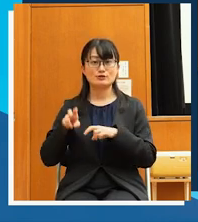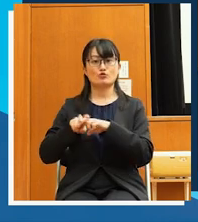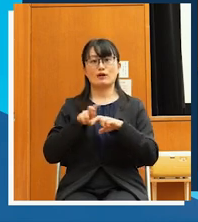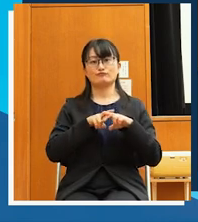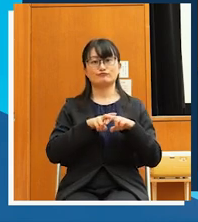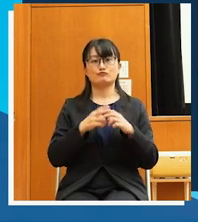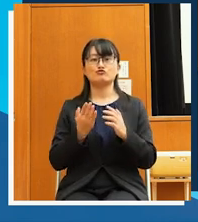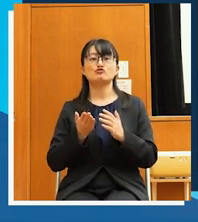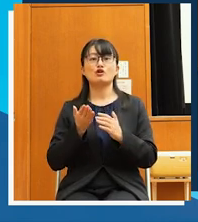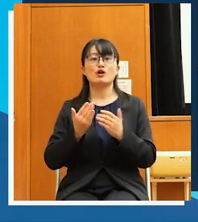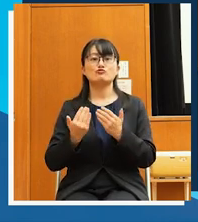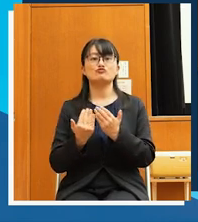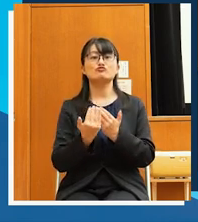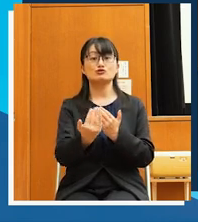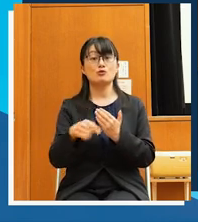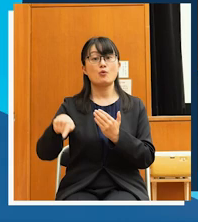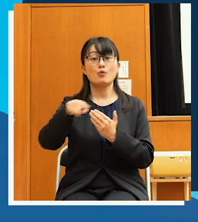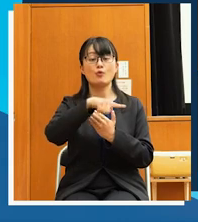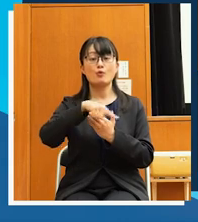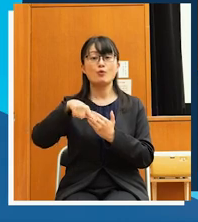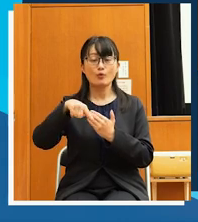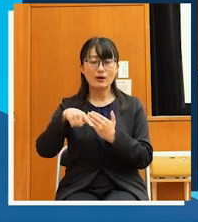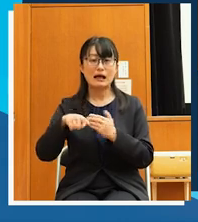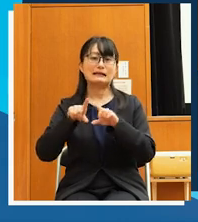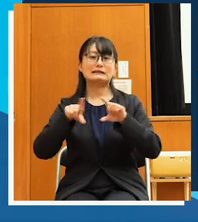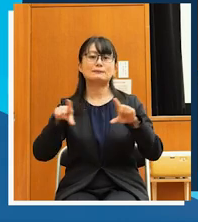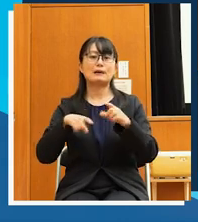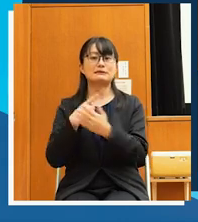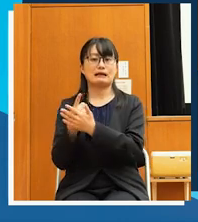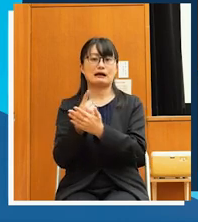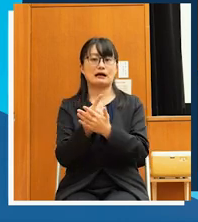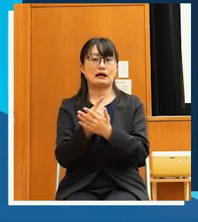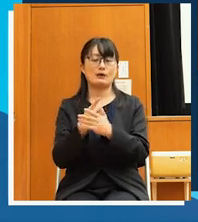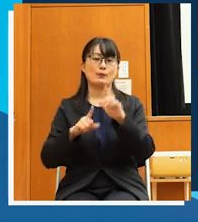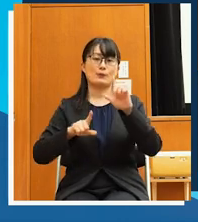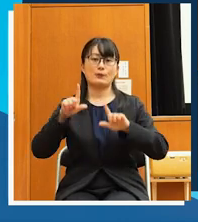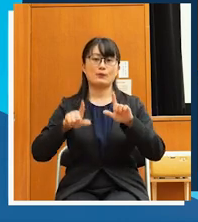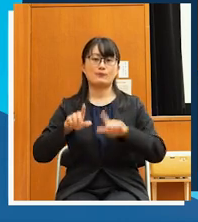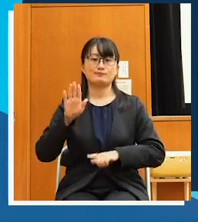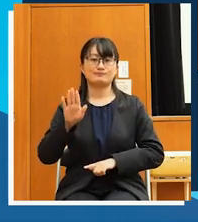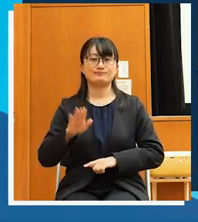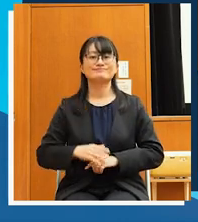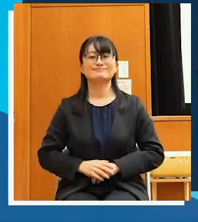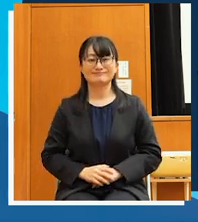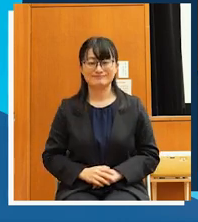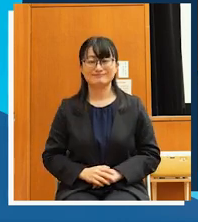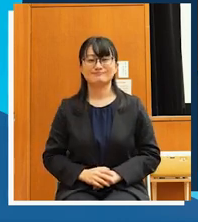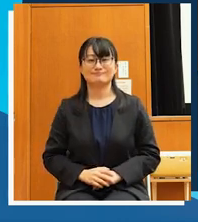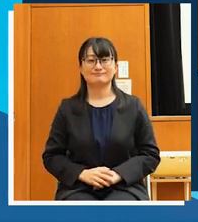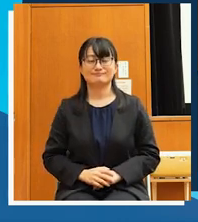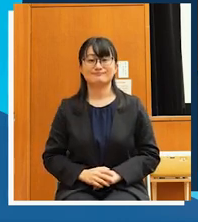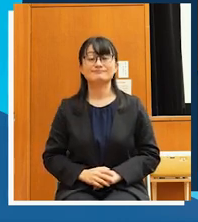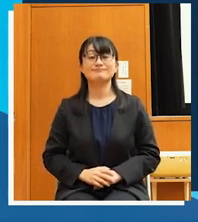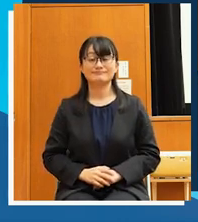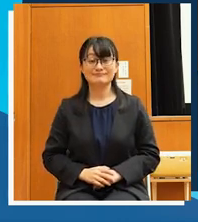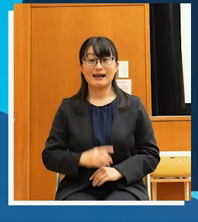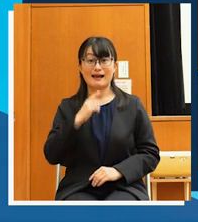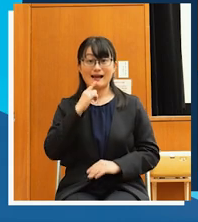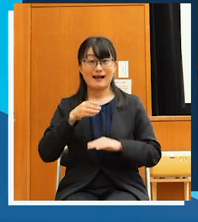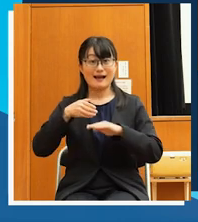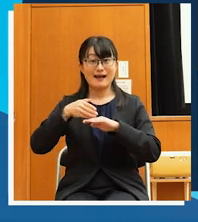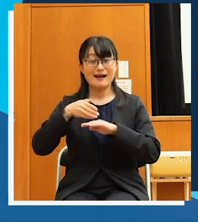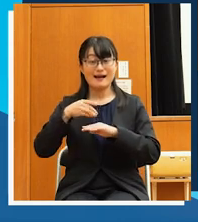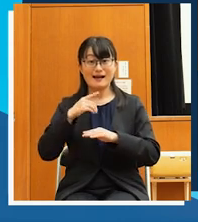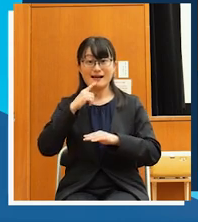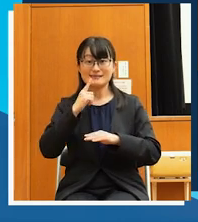とそういう形になりますのでよろしくお願いいたしますえ以上事務事項なんですが申し遅れましたけれども私は